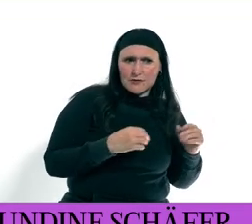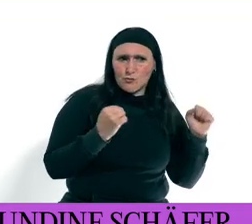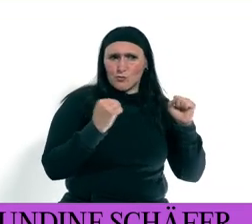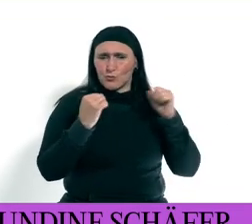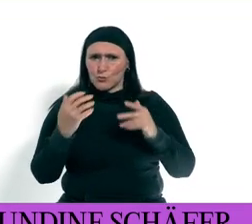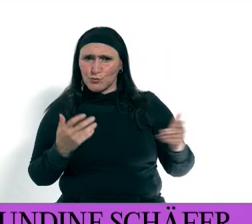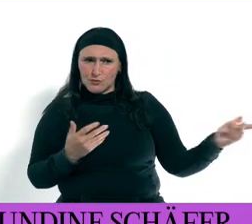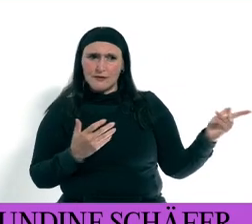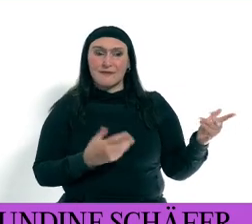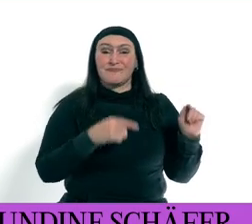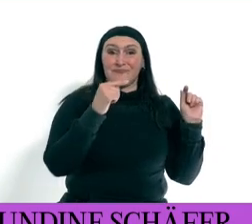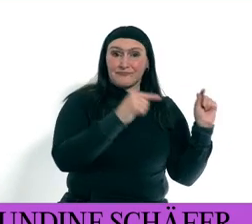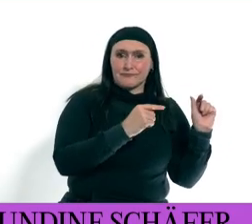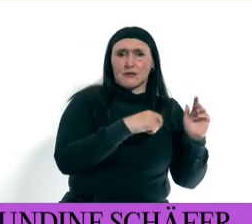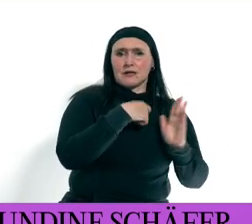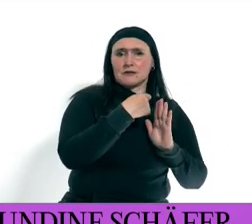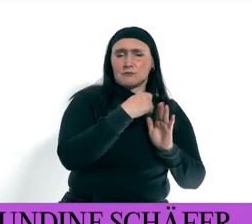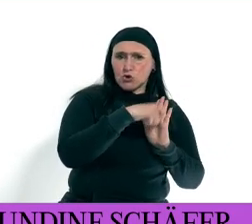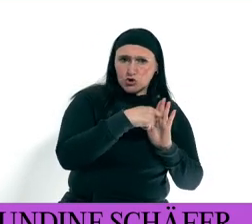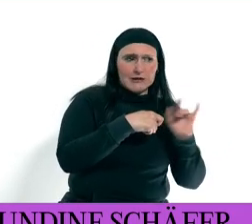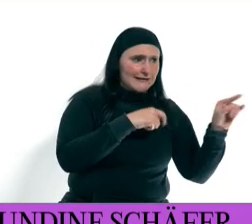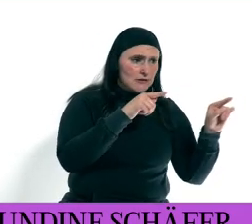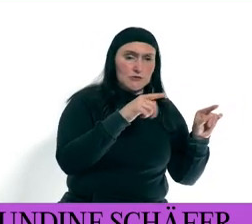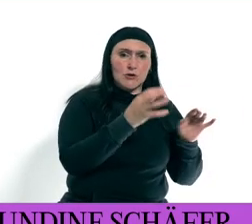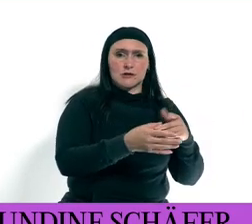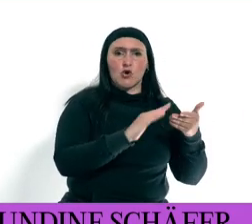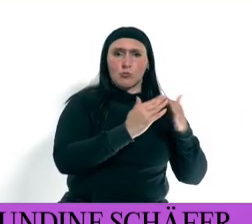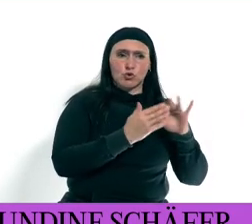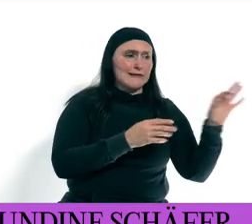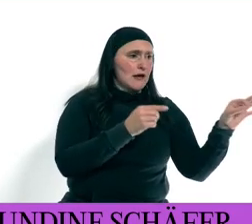Praxis in einen anderen Kontext bringt.